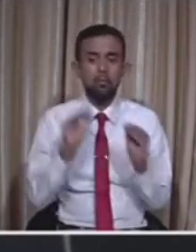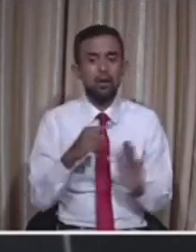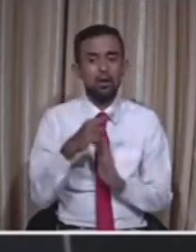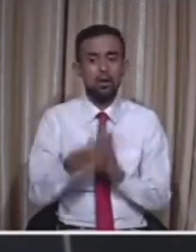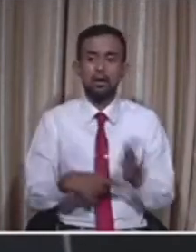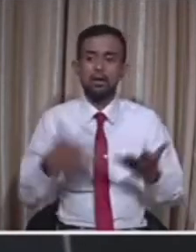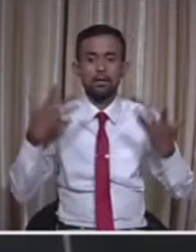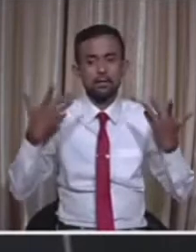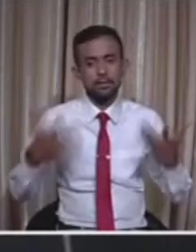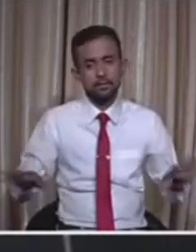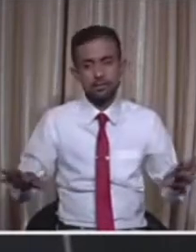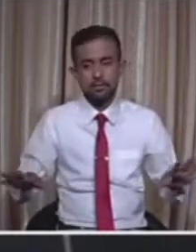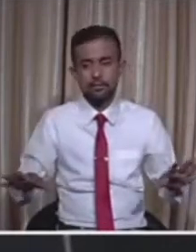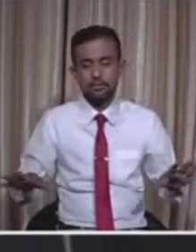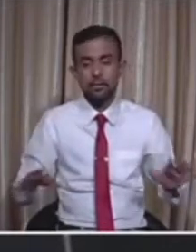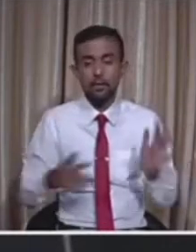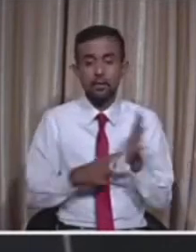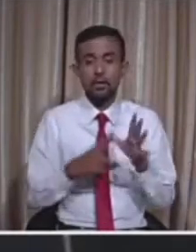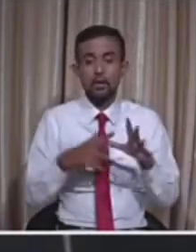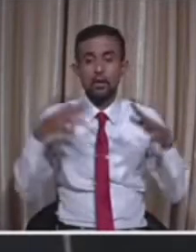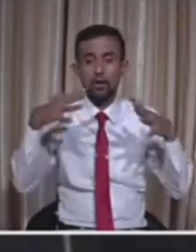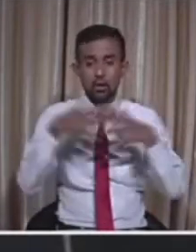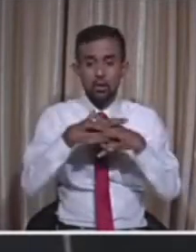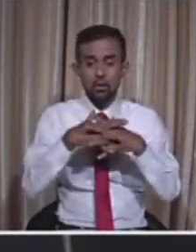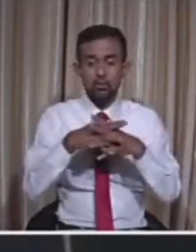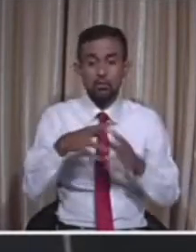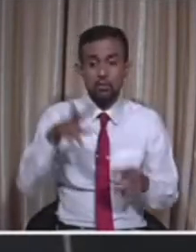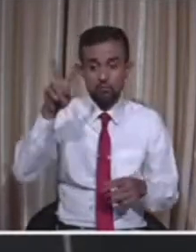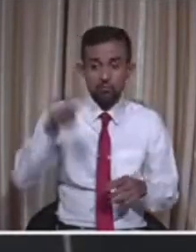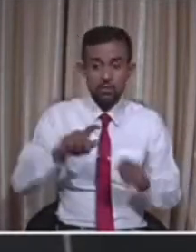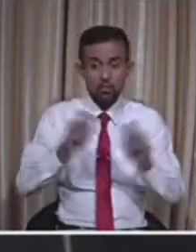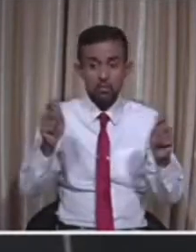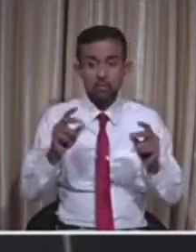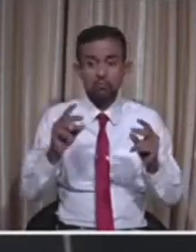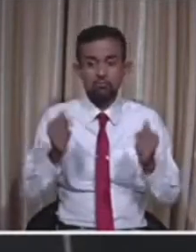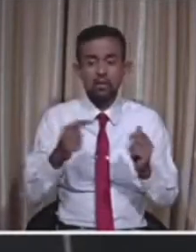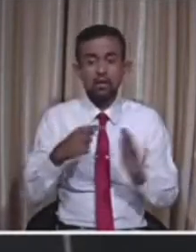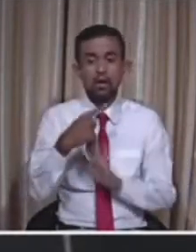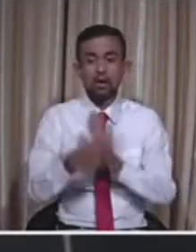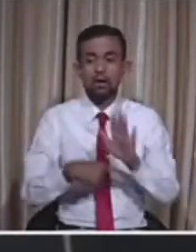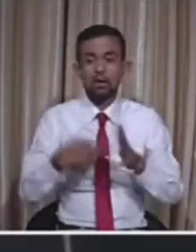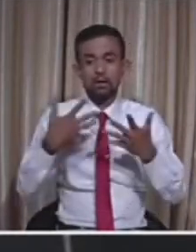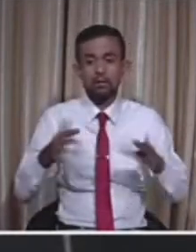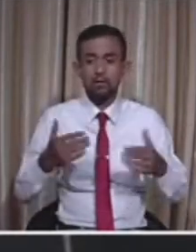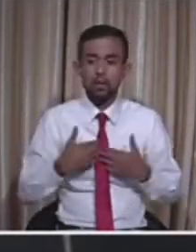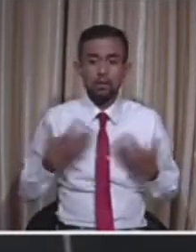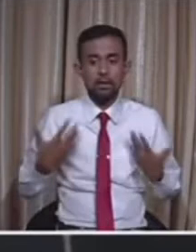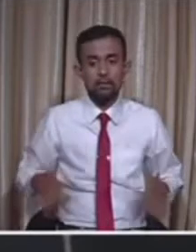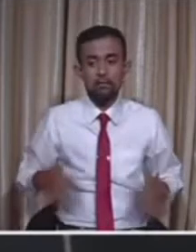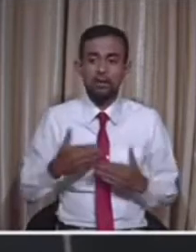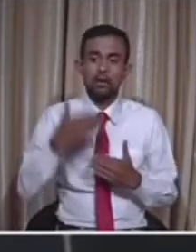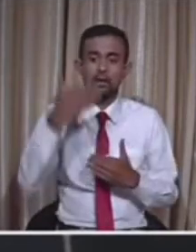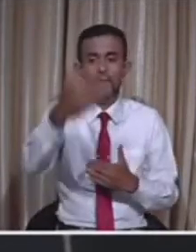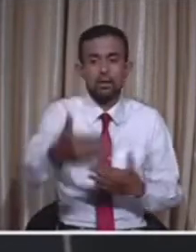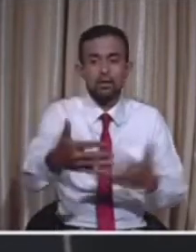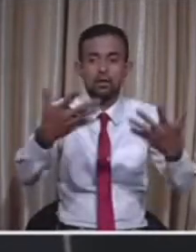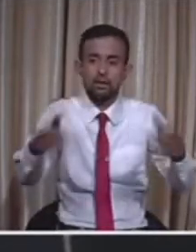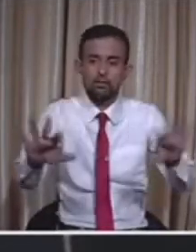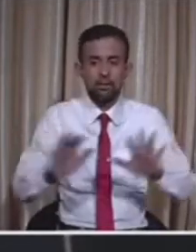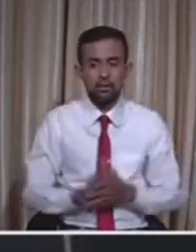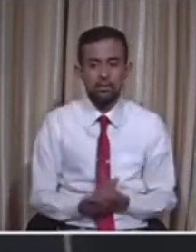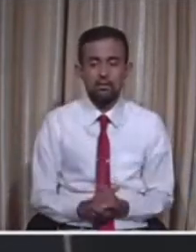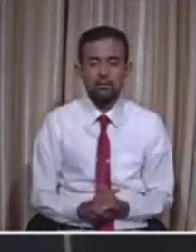ඉවරයි. නීති ආධිපත්‍යයේ විශ්වාසය බිඳවැටුණු ගමන් රටත් ඉවරයි, අපිත් ඉවරයි, අනාගතයත් ඉවරයි. ඒ නිසා